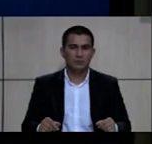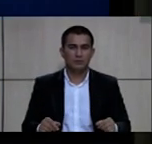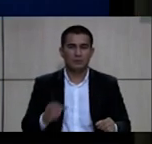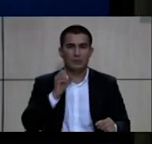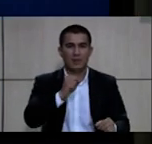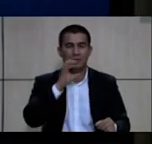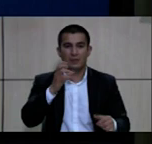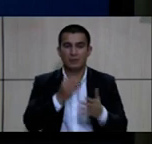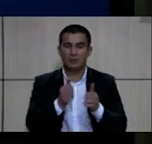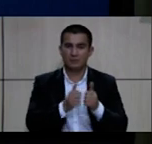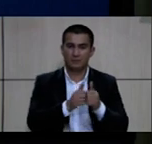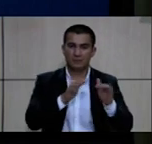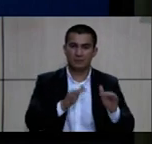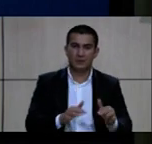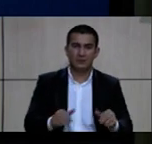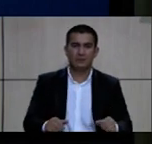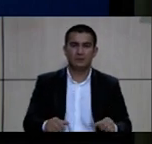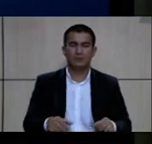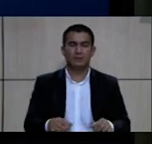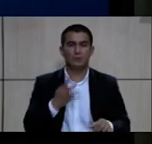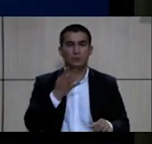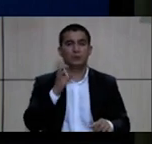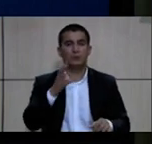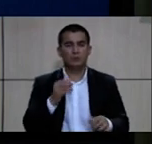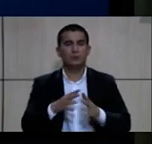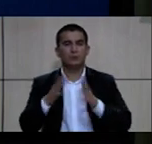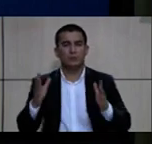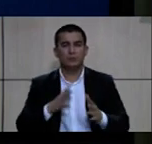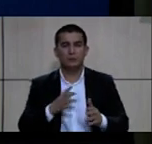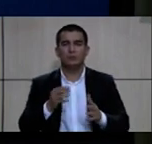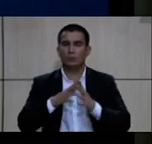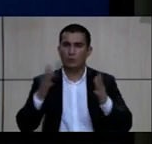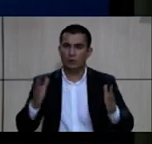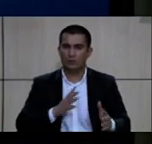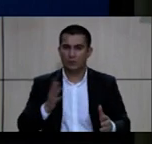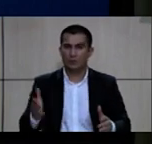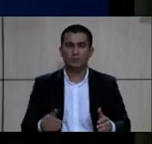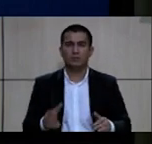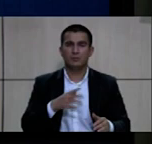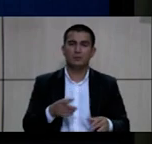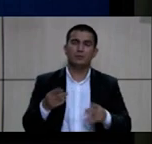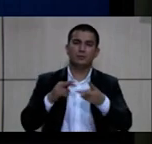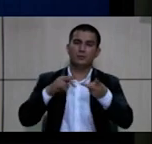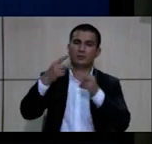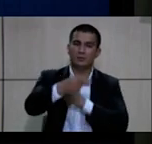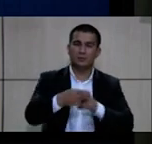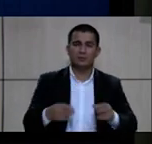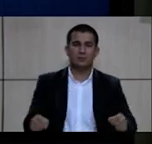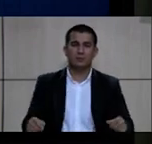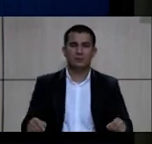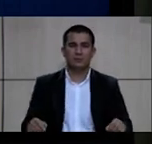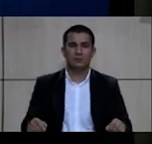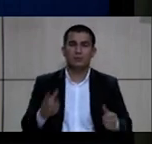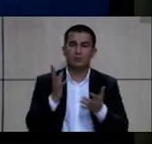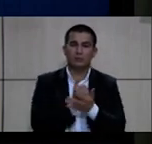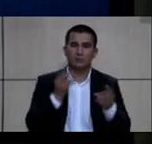AC tomon esa yana 4 santimetrga ortiq. Bunisidan